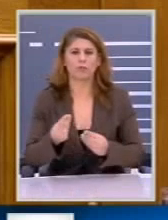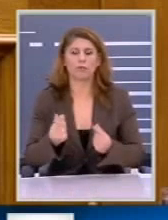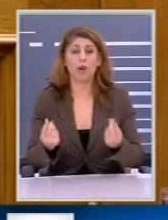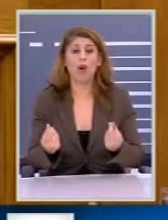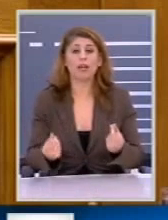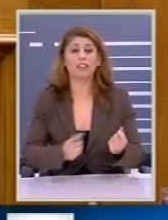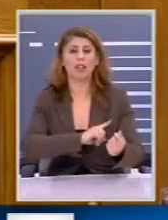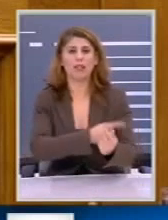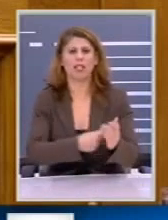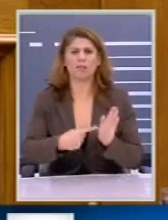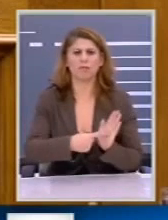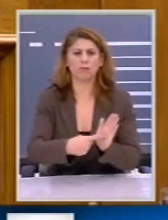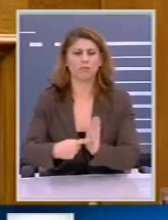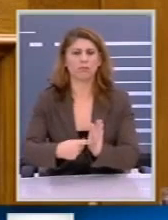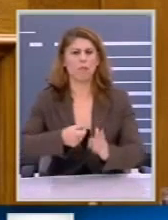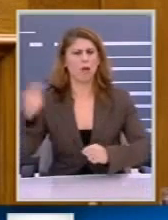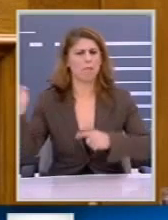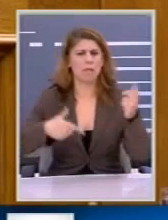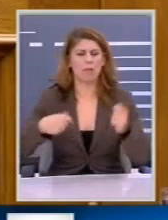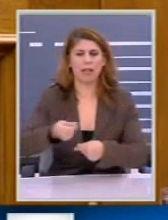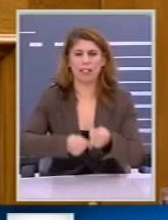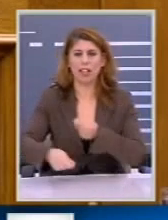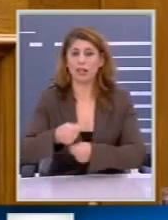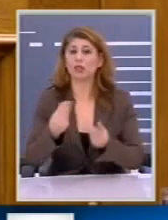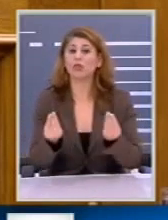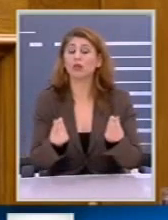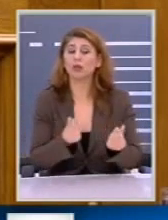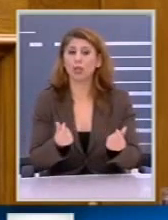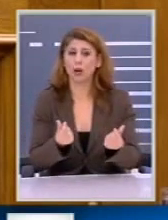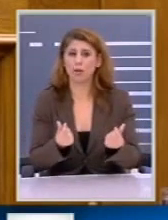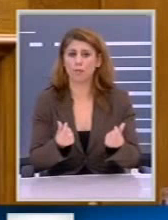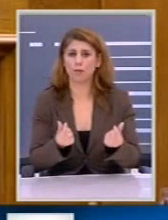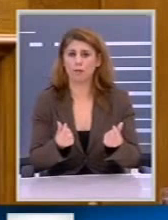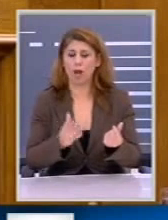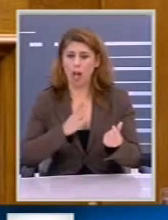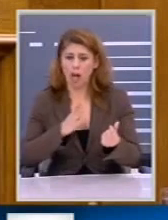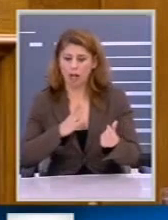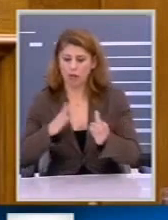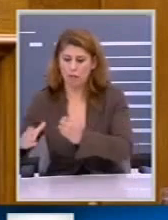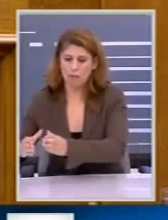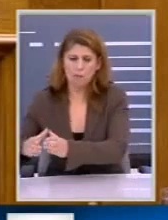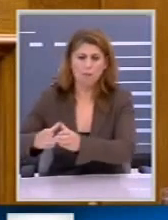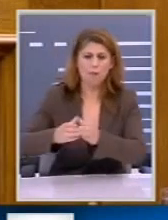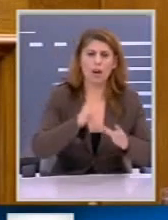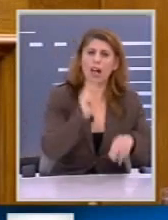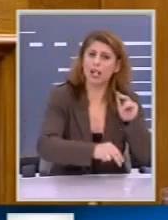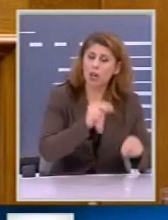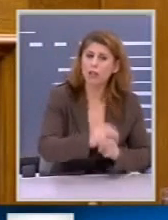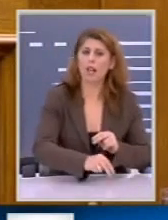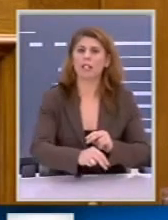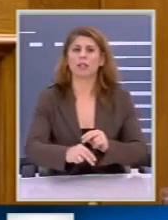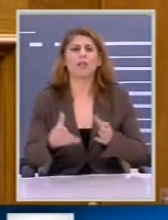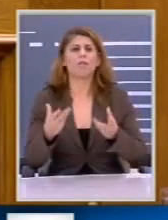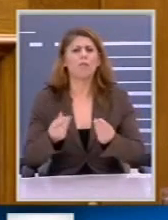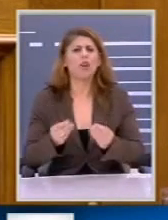δύναμης, μέσω σπάταλης διαχείρισης με τα μετακινούμενα πλήθη στις εκλογές, τις μεγάλες προεκλογικές δαπάνες προβολής